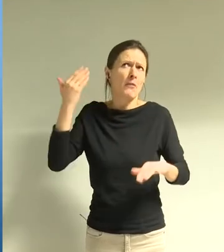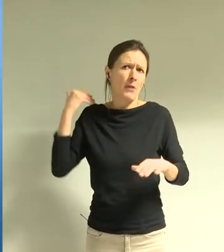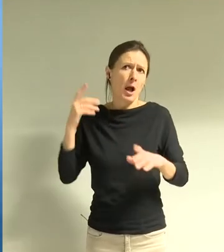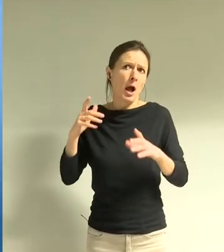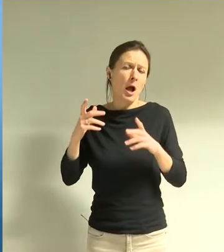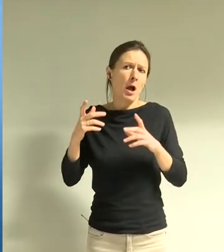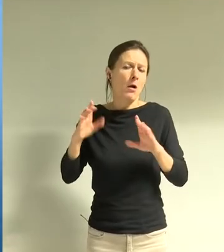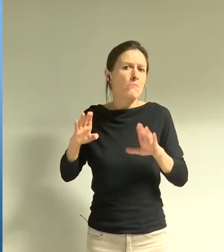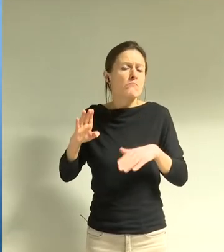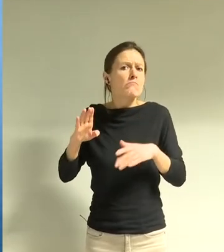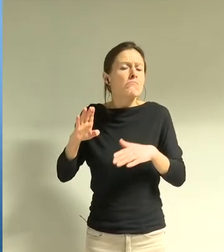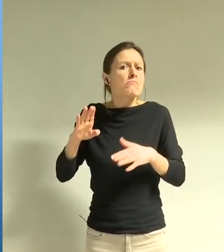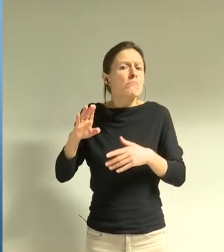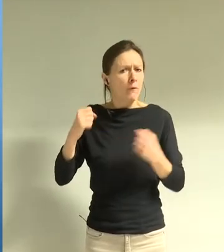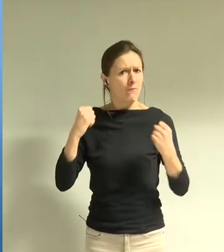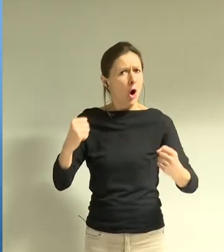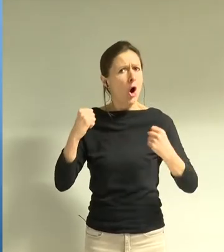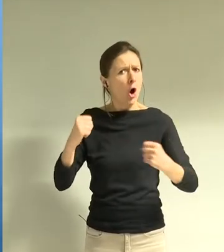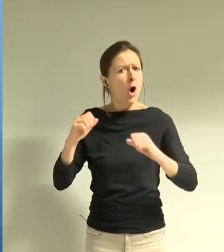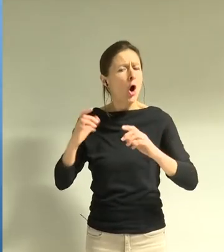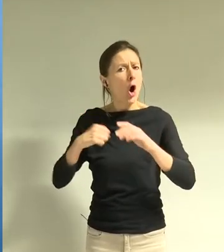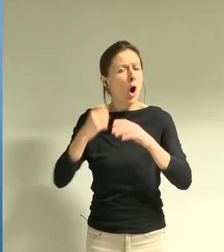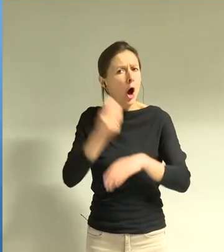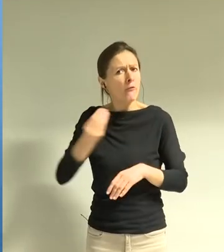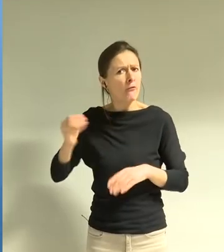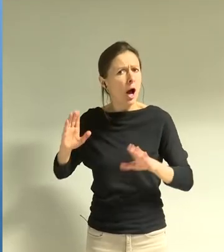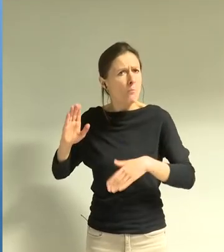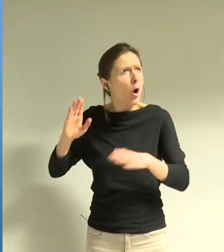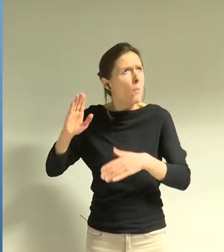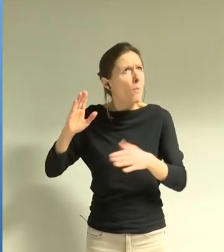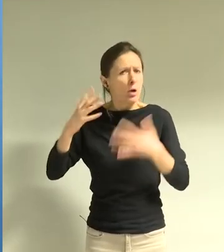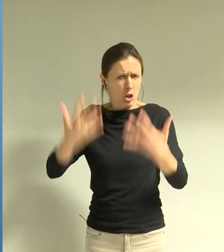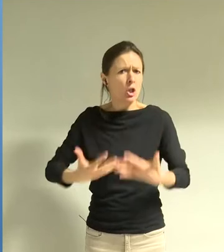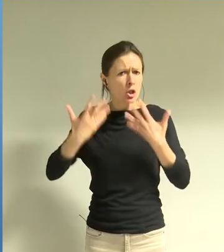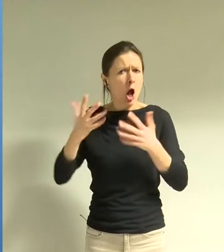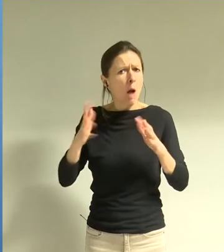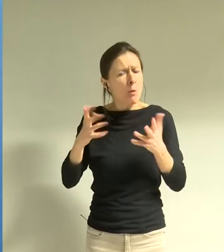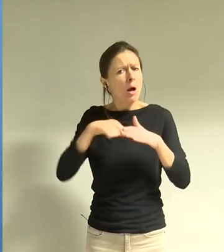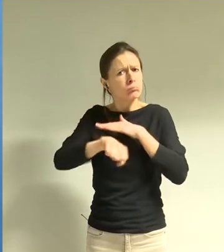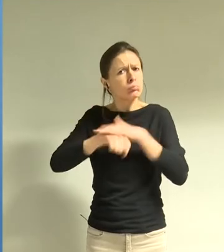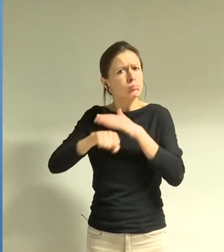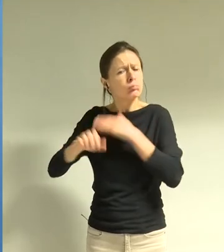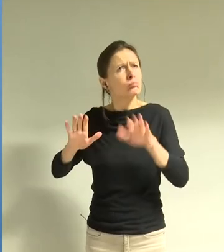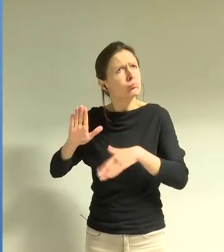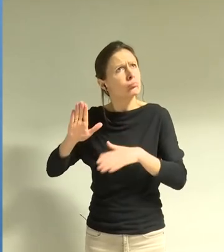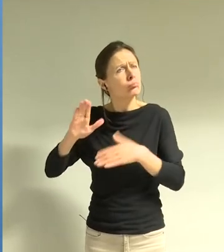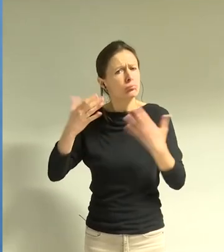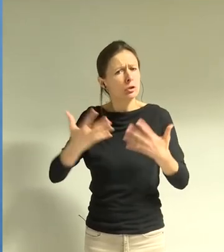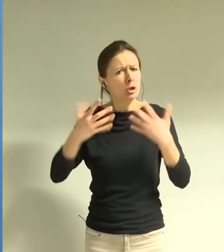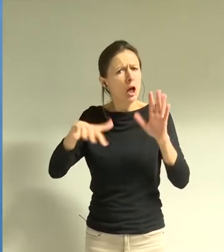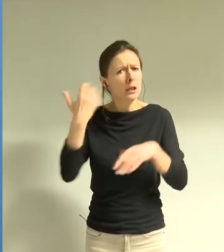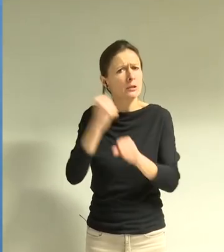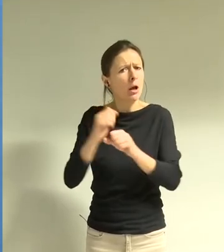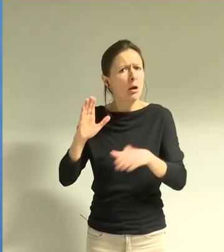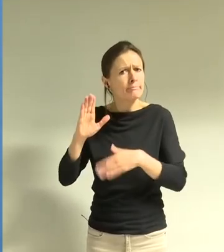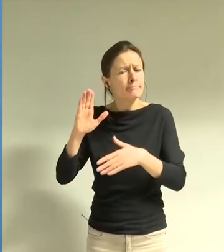montée très forte du nombre d'enfants pendant une grosse dizaine d'années pendant une quinzaine d'années une grosse dizaine d'années il ya